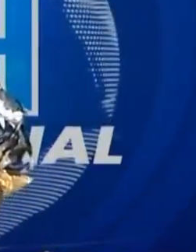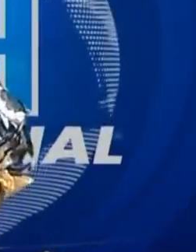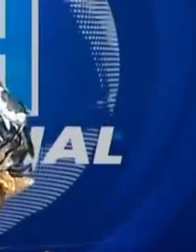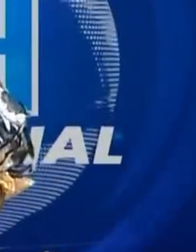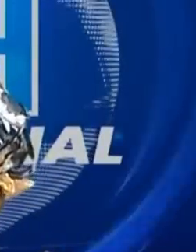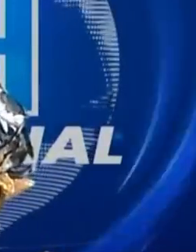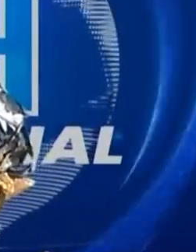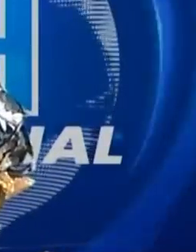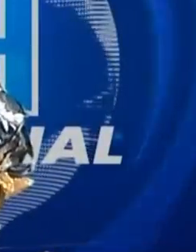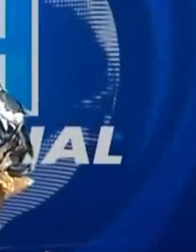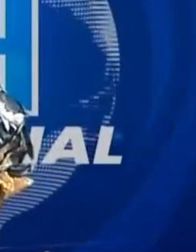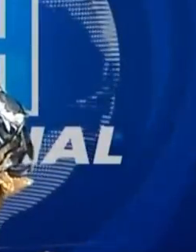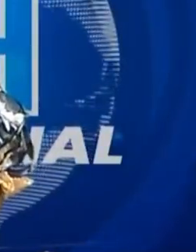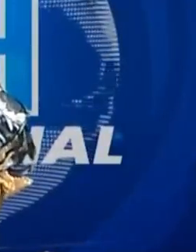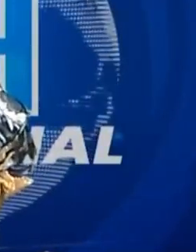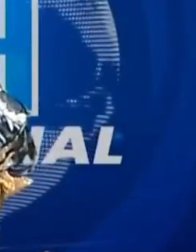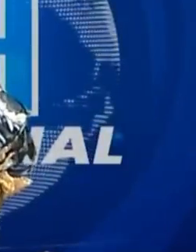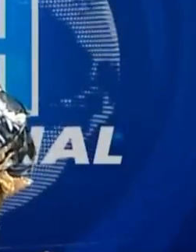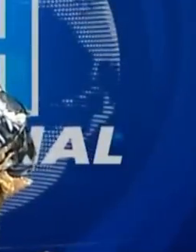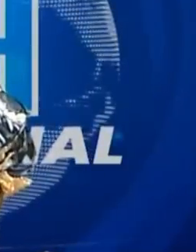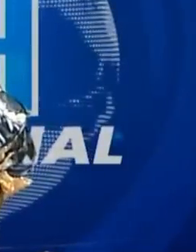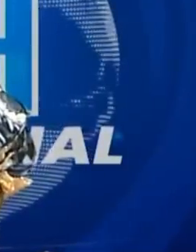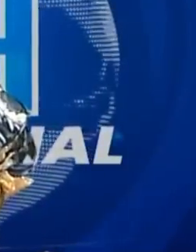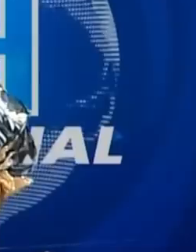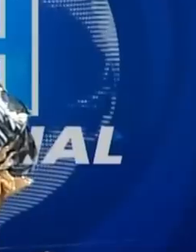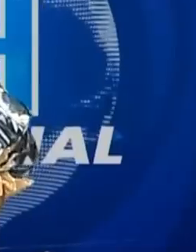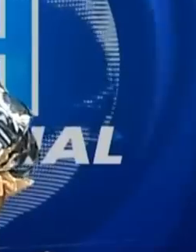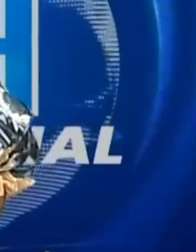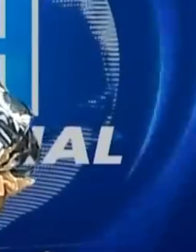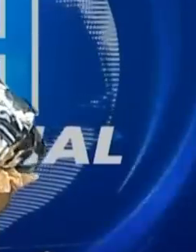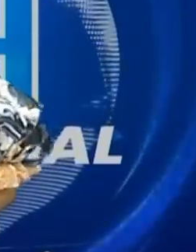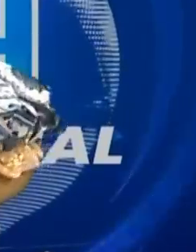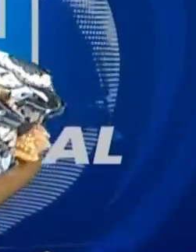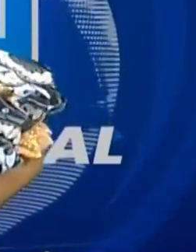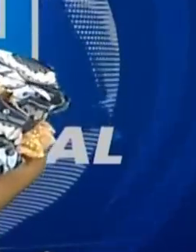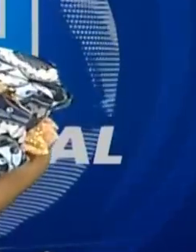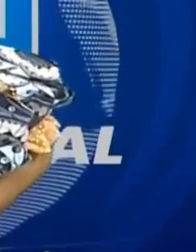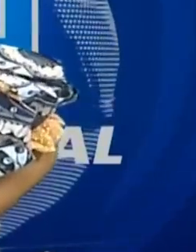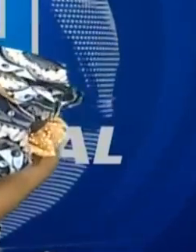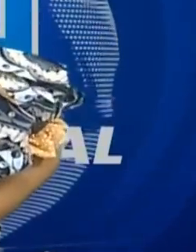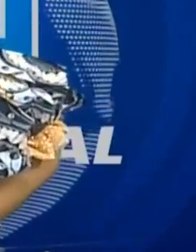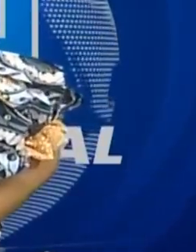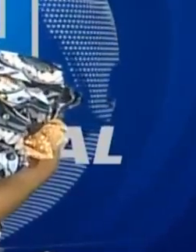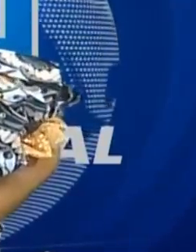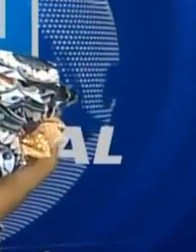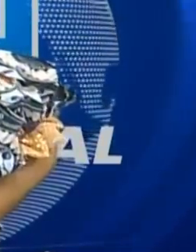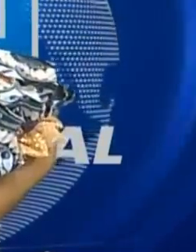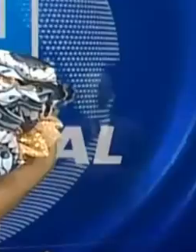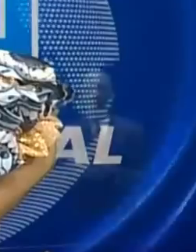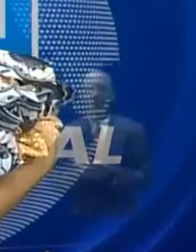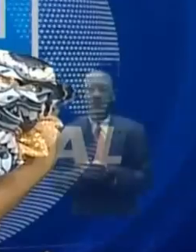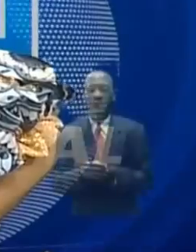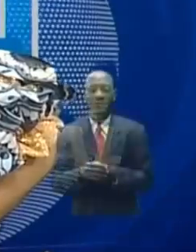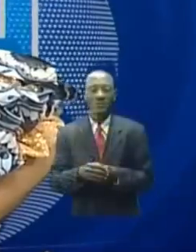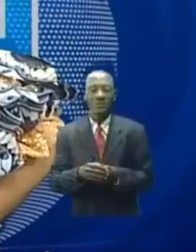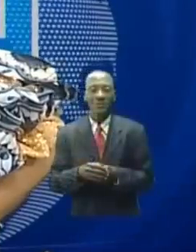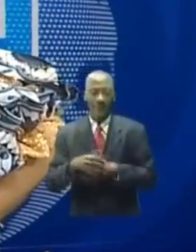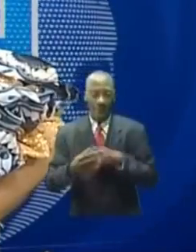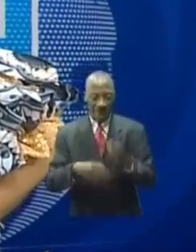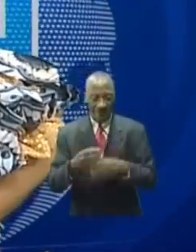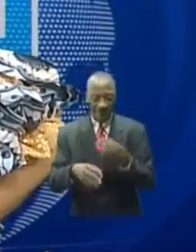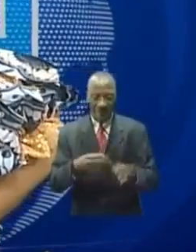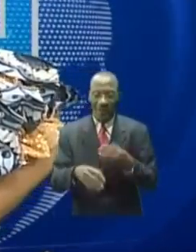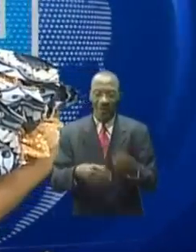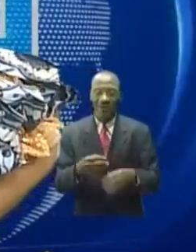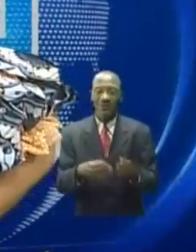avait à ses côtés les membres du bureau. Cette première mission exploratoire venue du vieux continent a reçu de